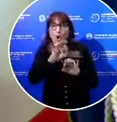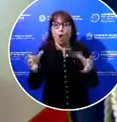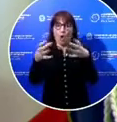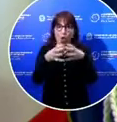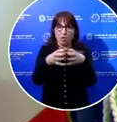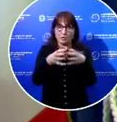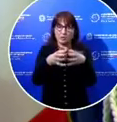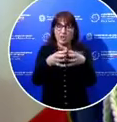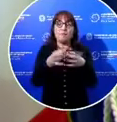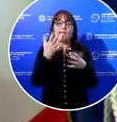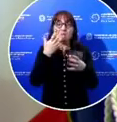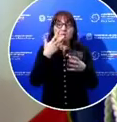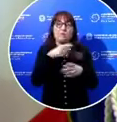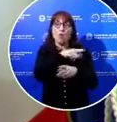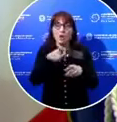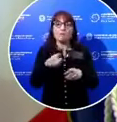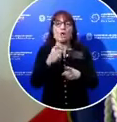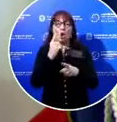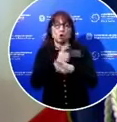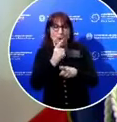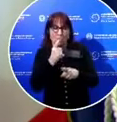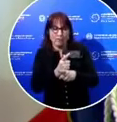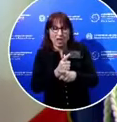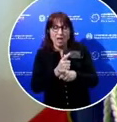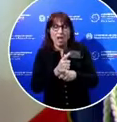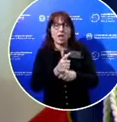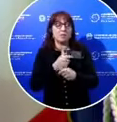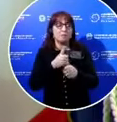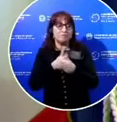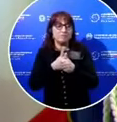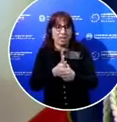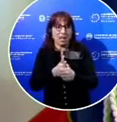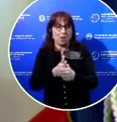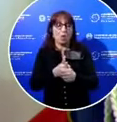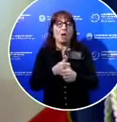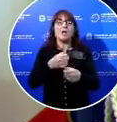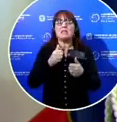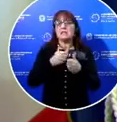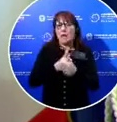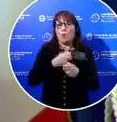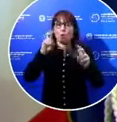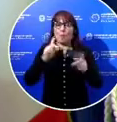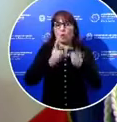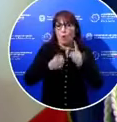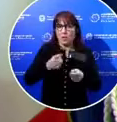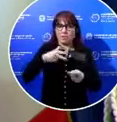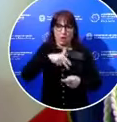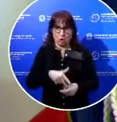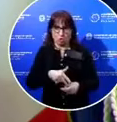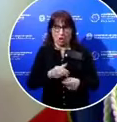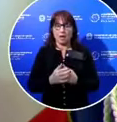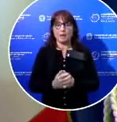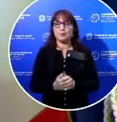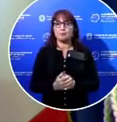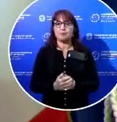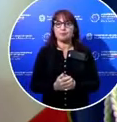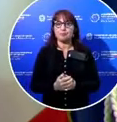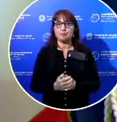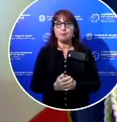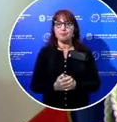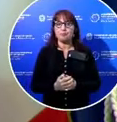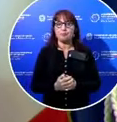richiede l'adempimento dei doveri inderogabili di solidarietà politica, economica e sociale. Ne consegue che a carico dei